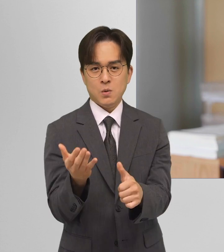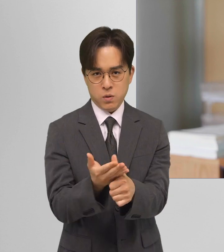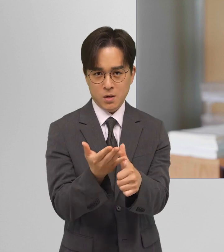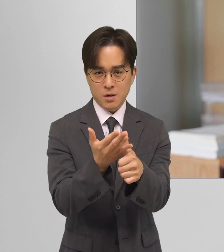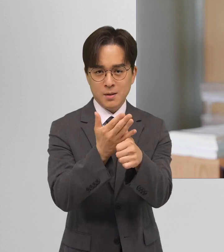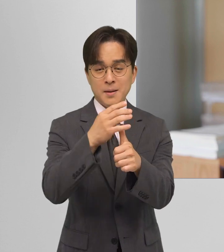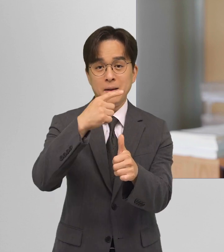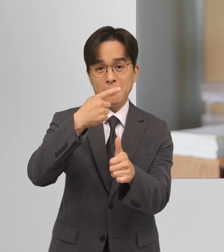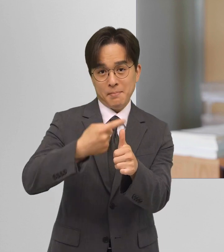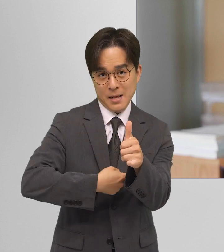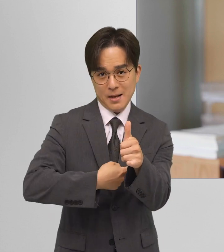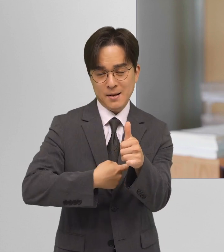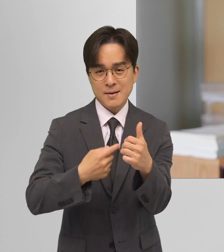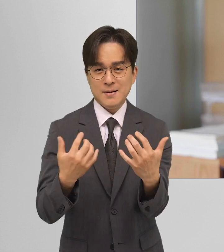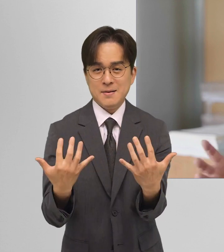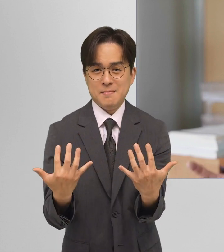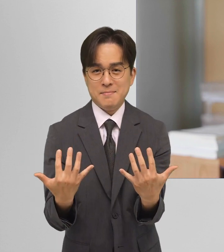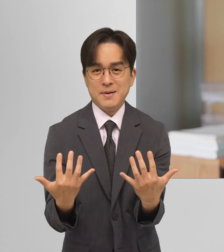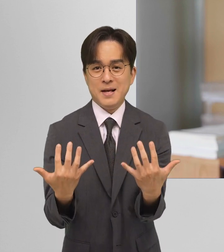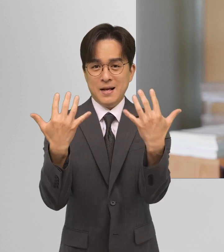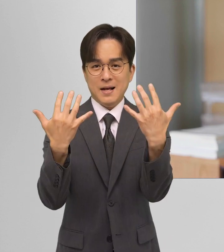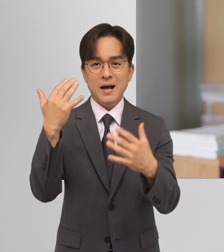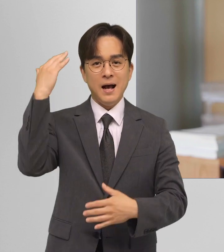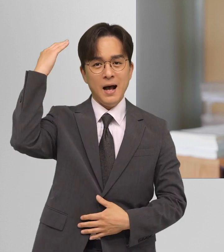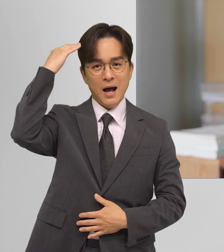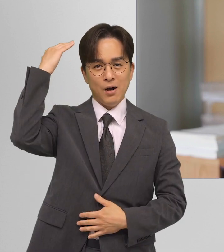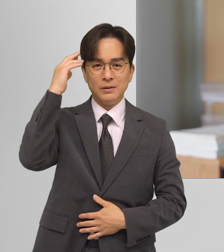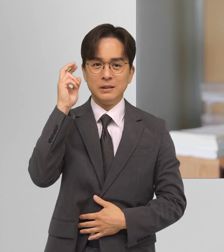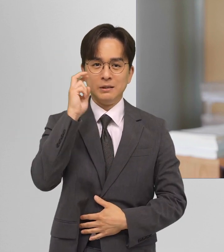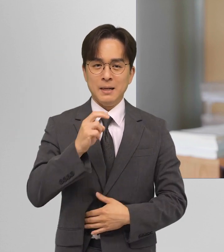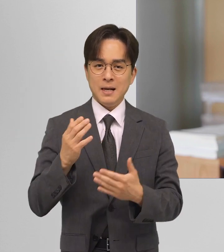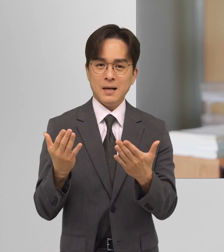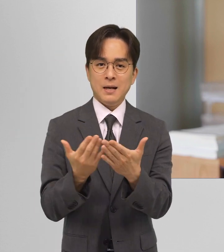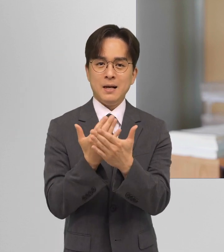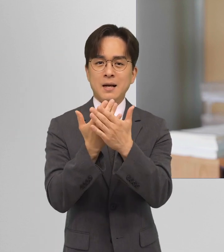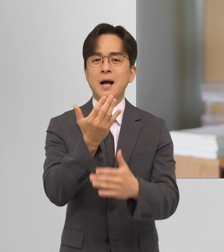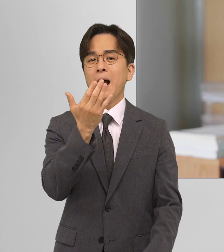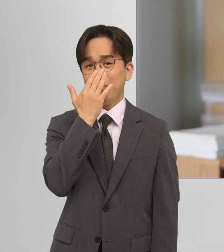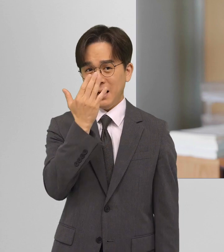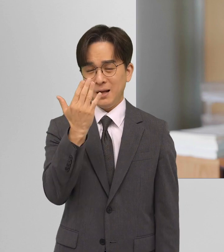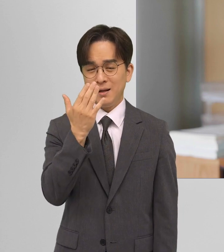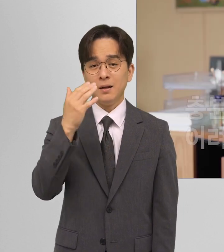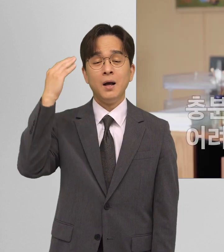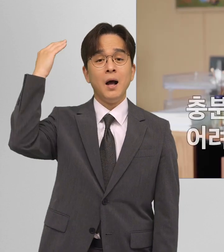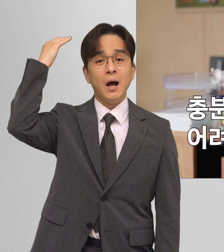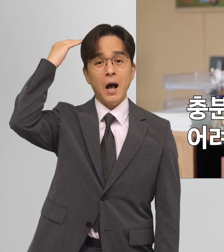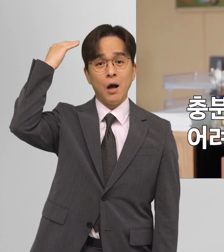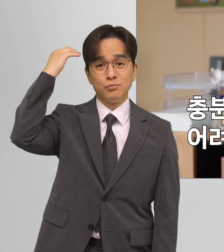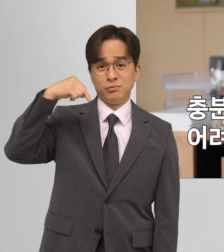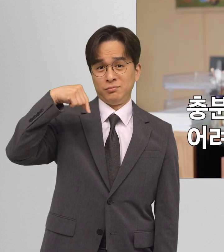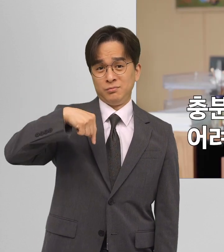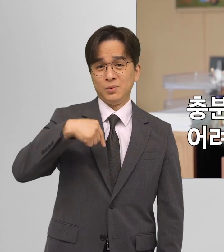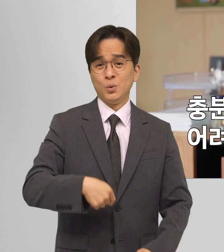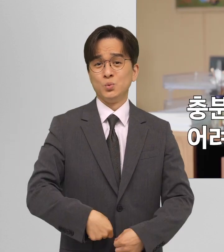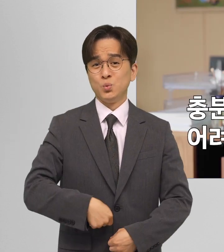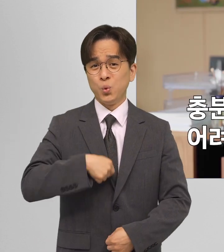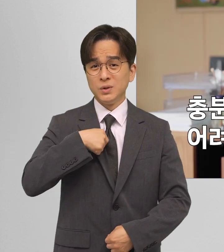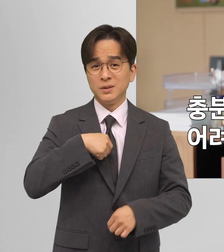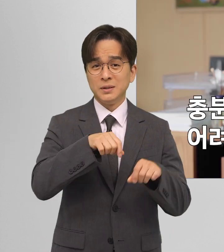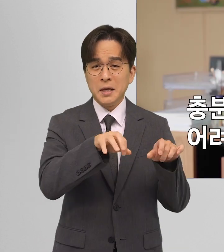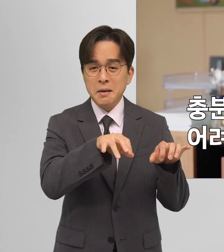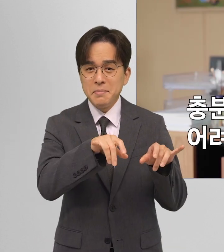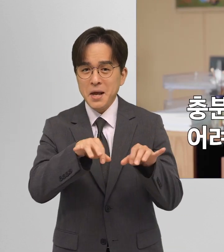국내 음악계가 더 활성화가 되고 많이 발전할 수 있어야 된다라고 생각을 했을 때 국내 음악계는